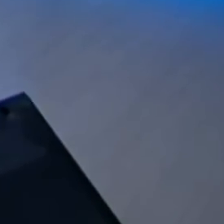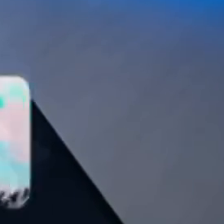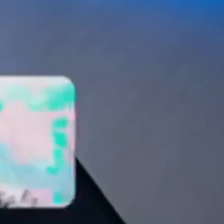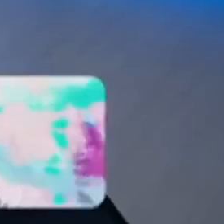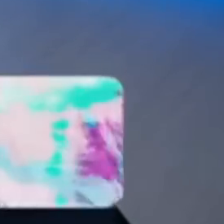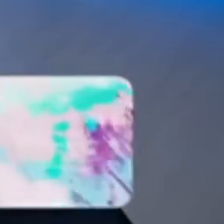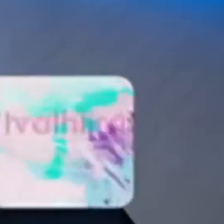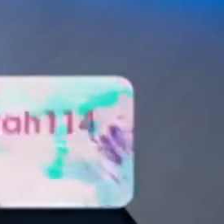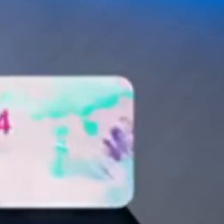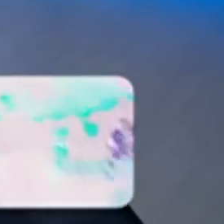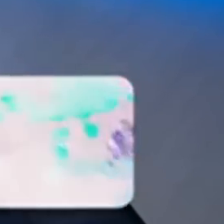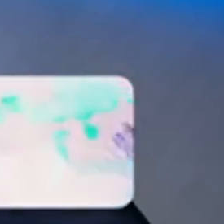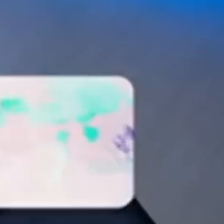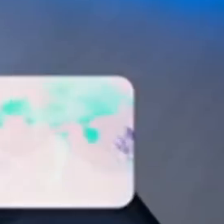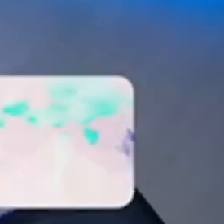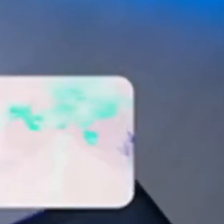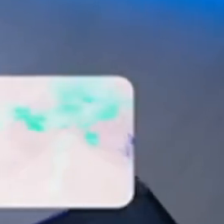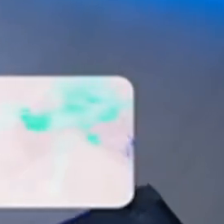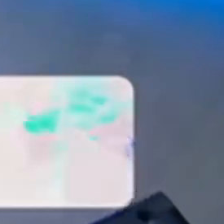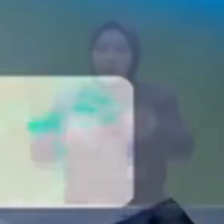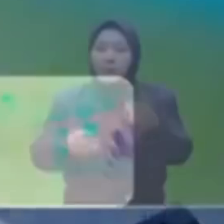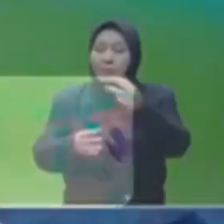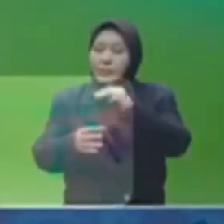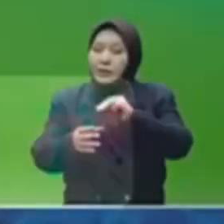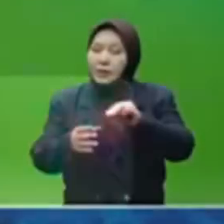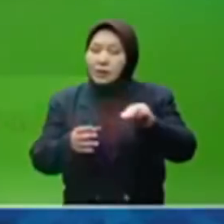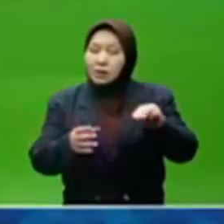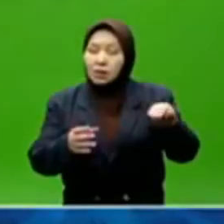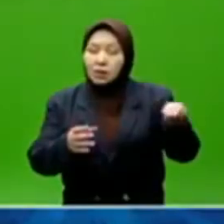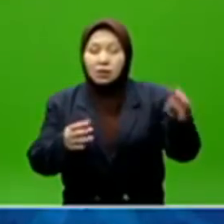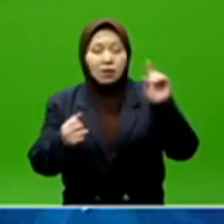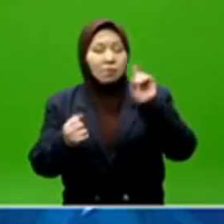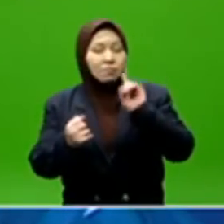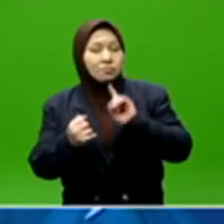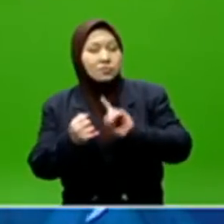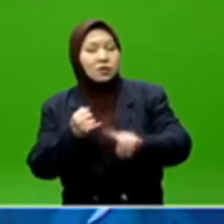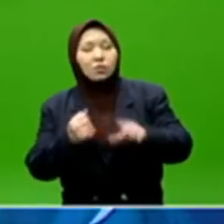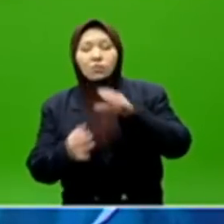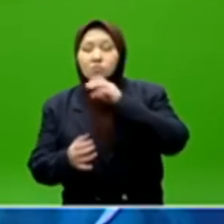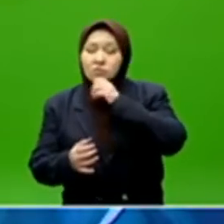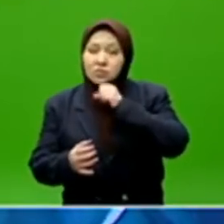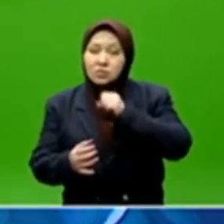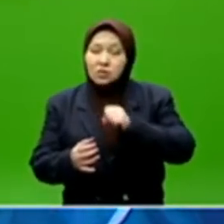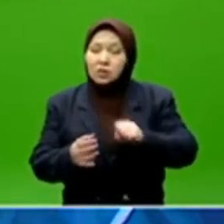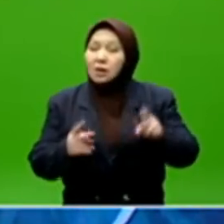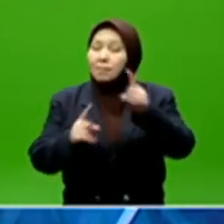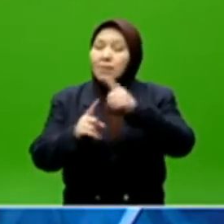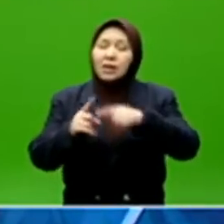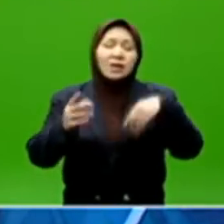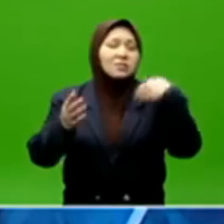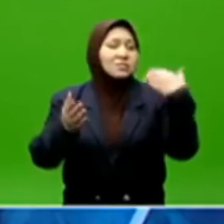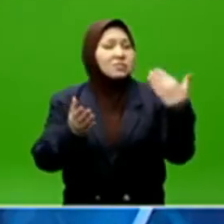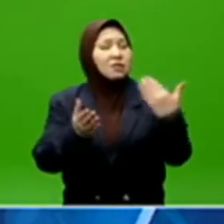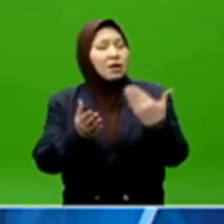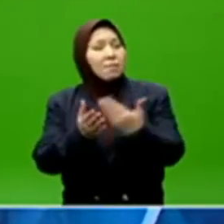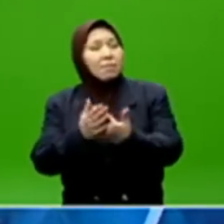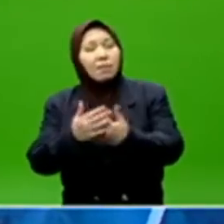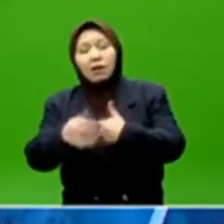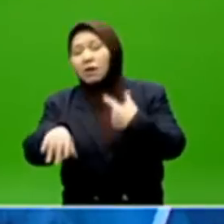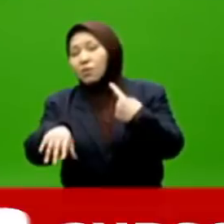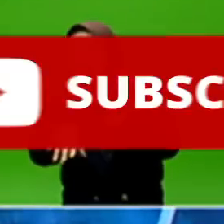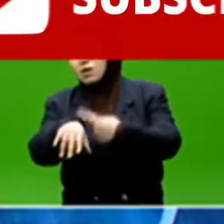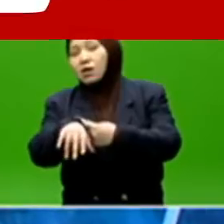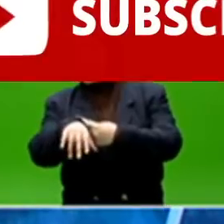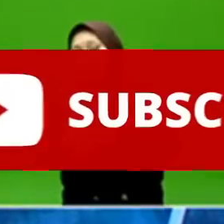Bahagiakan mereka hingga ke hujung usia, bila sampai waktu